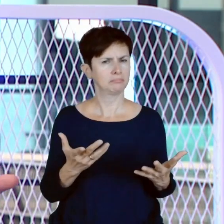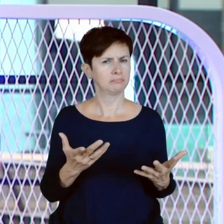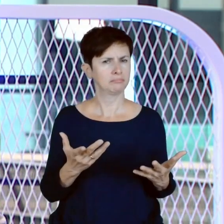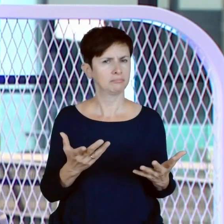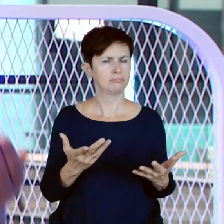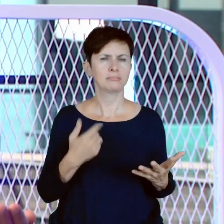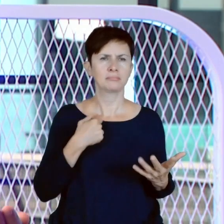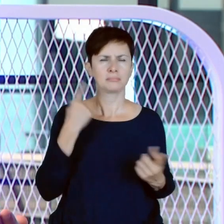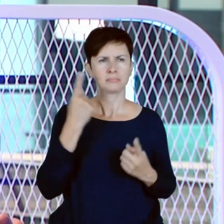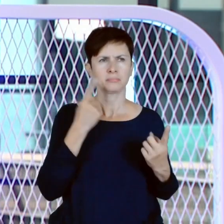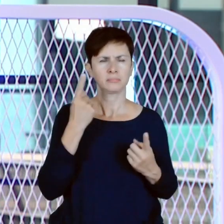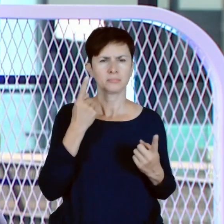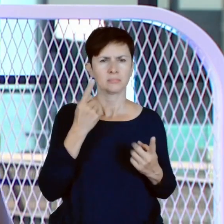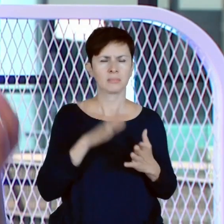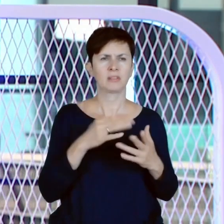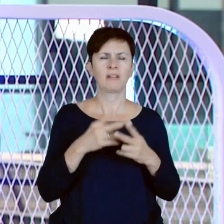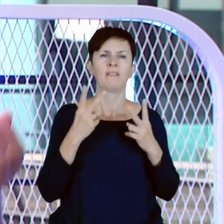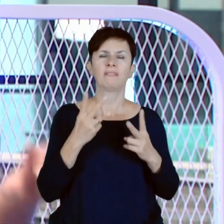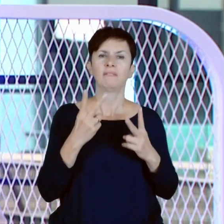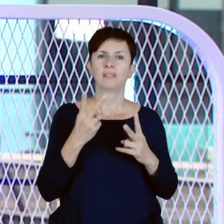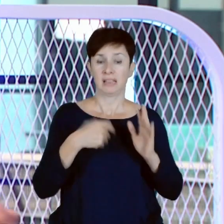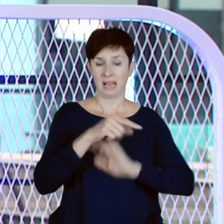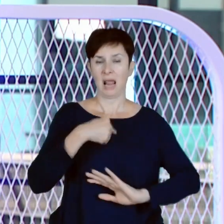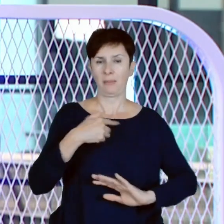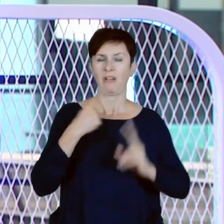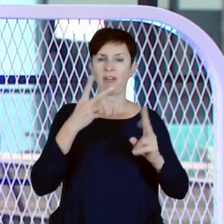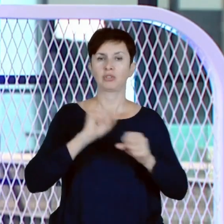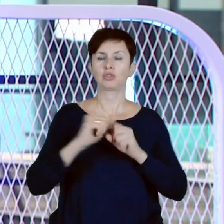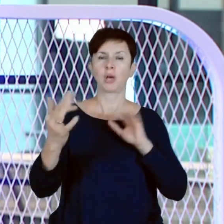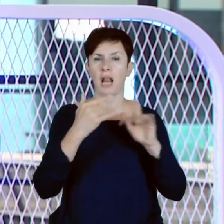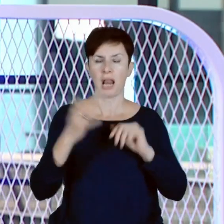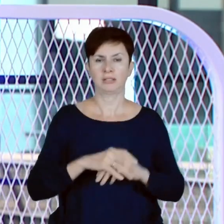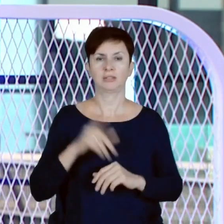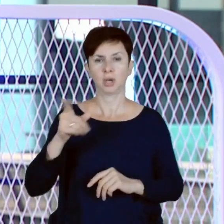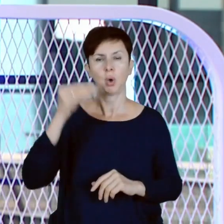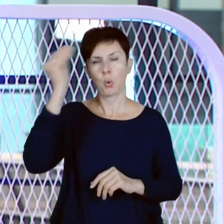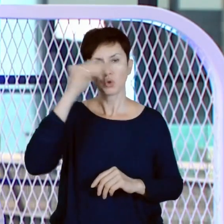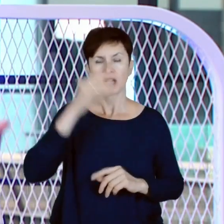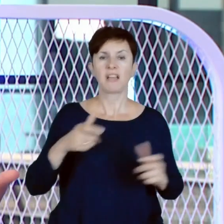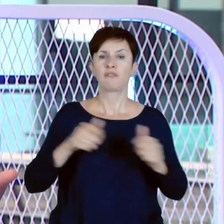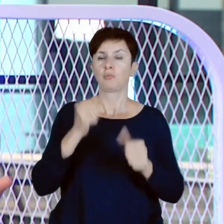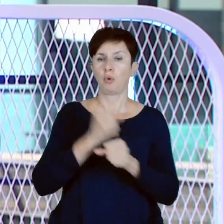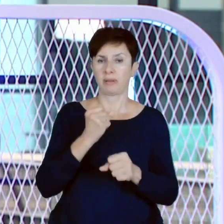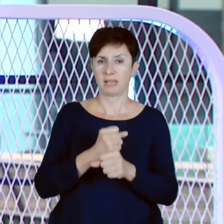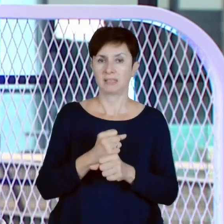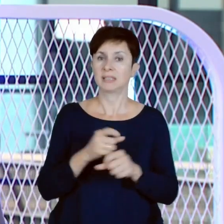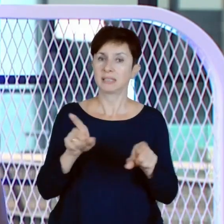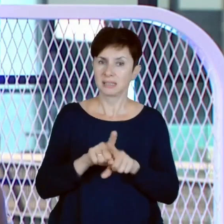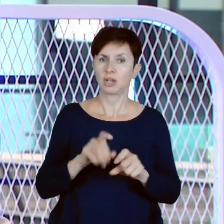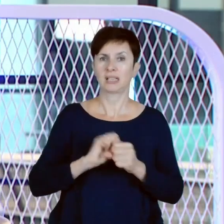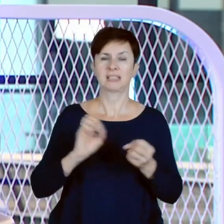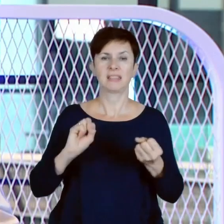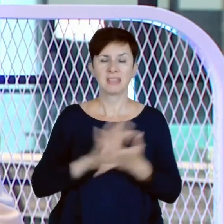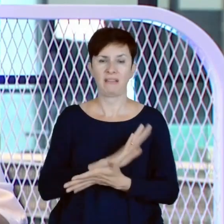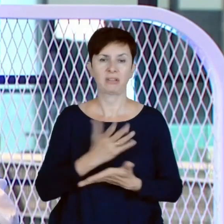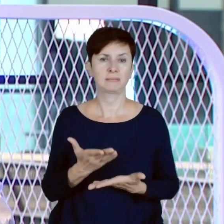ważne dla mnie są na przykład relacje. To znaczy, że uczenie się to, co ty powiedziałeś, współpracy, też jest nawykiem. To znaczy